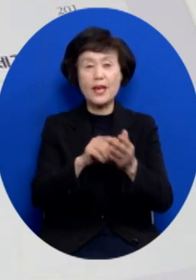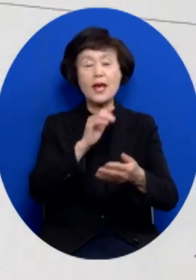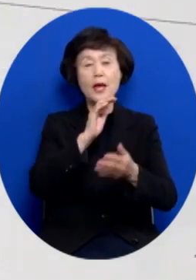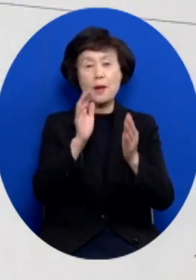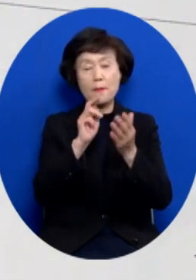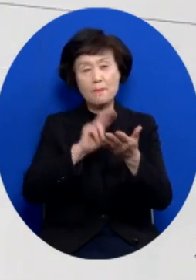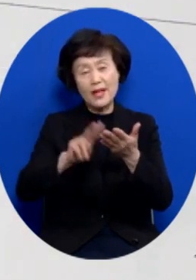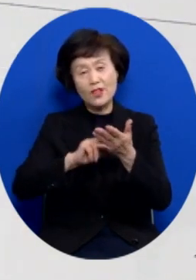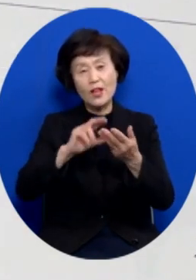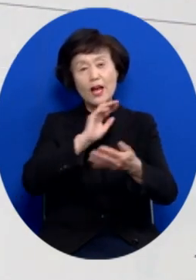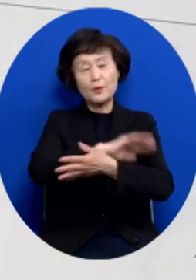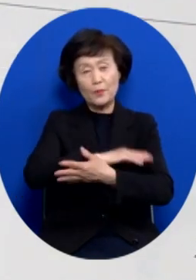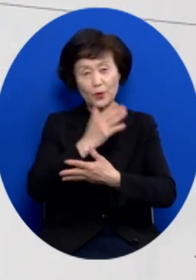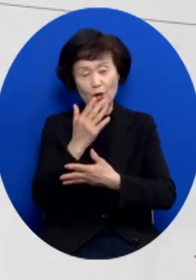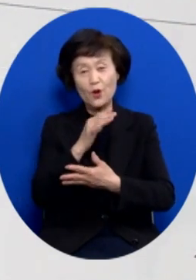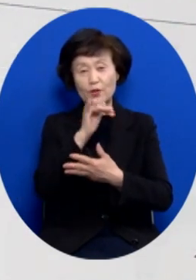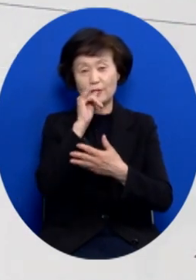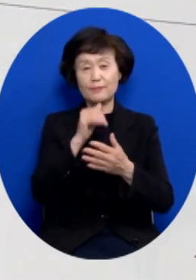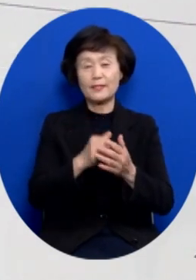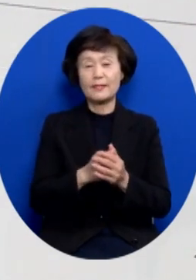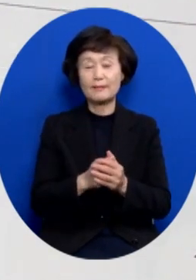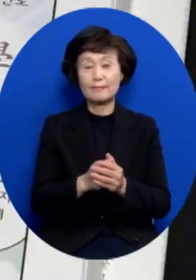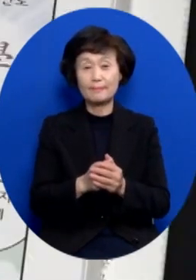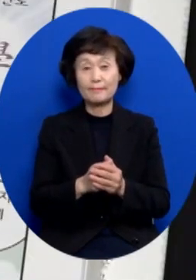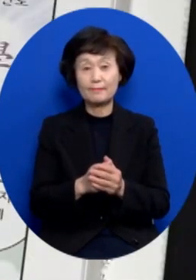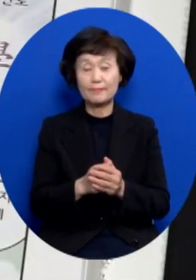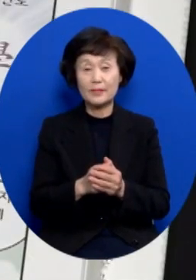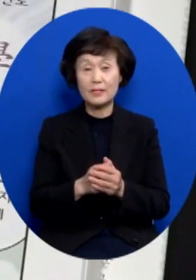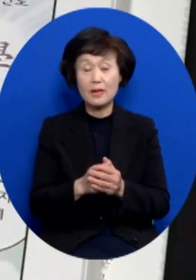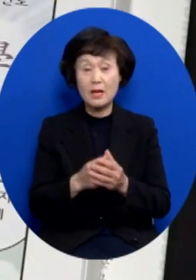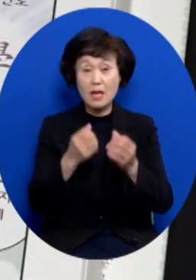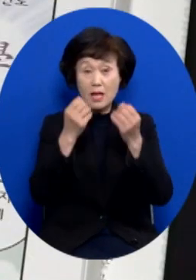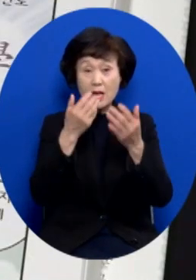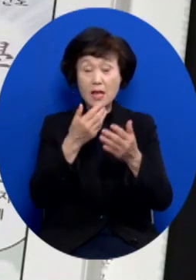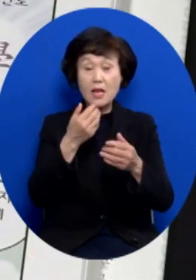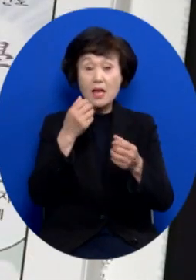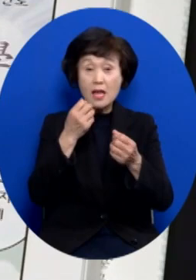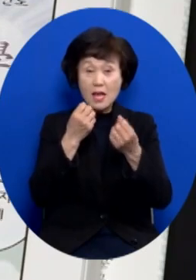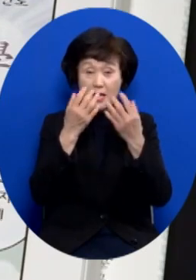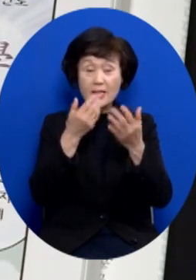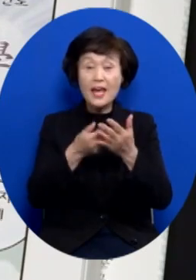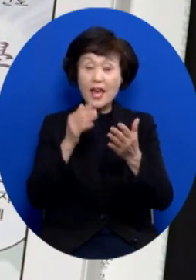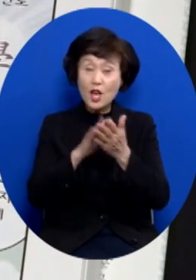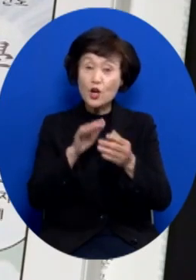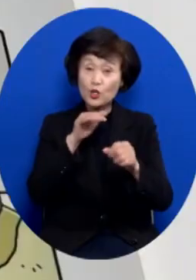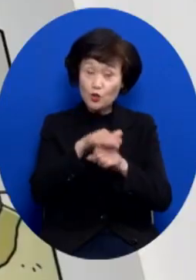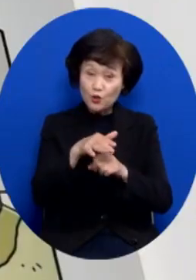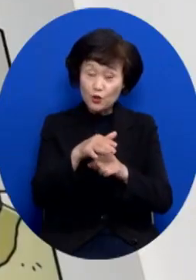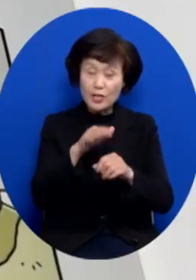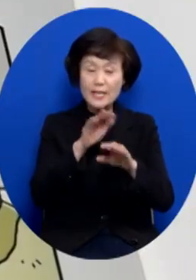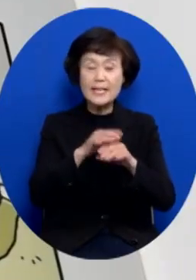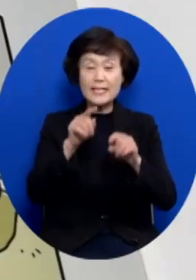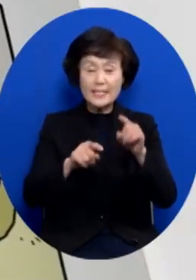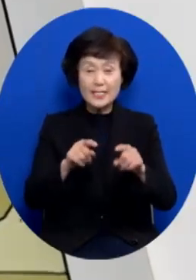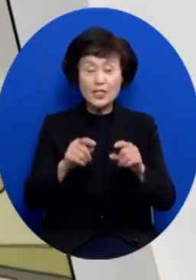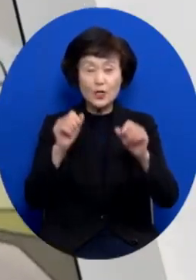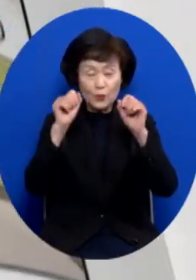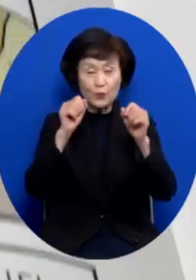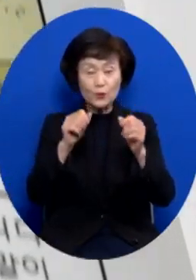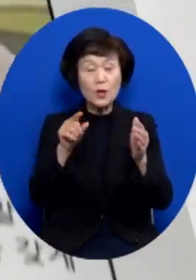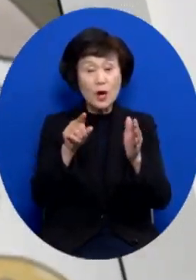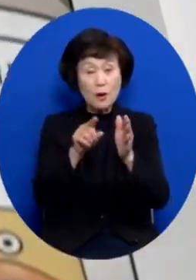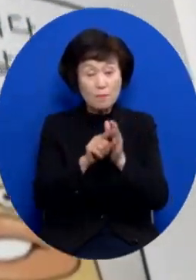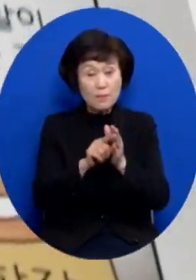생명신학 선언문도 부록으로 포함됐습니다. 개혁주의 생명신학의 태동과 특징, 7대 실천운동, 5대